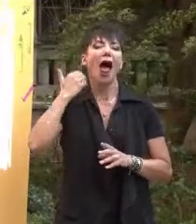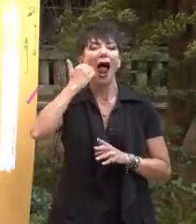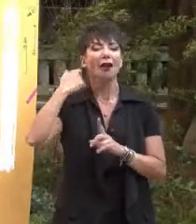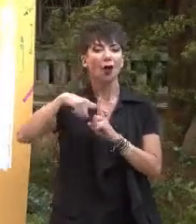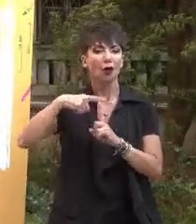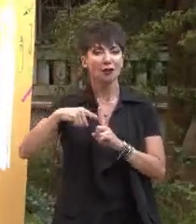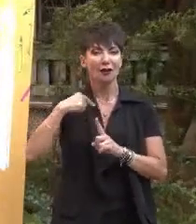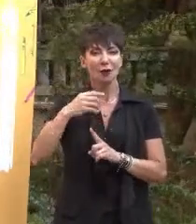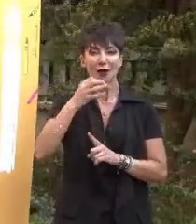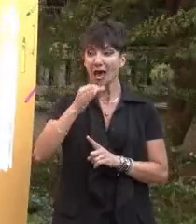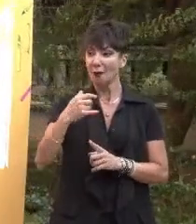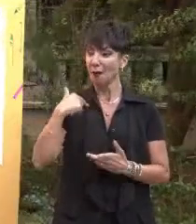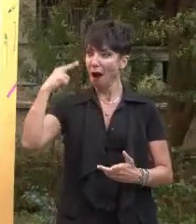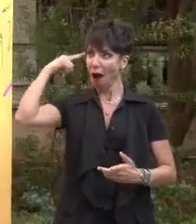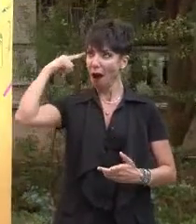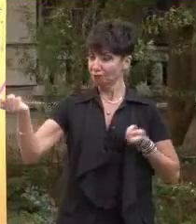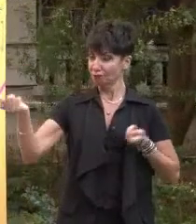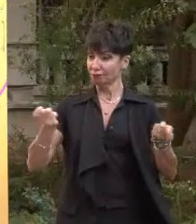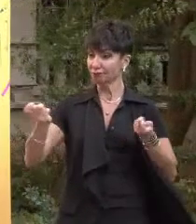διαγωνισμό ζωγραφικής.